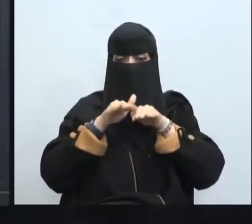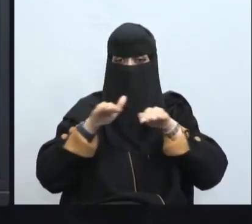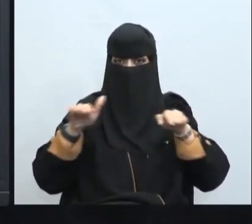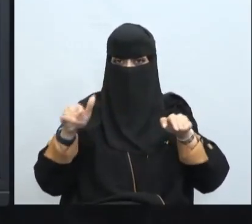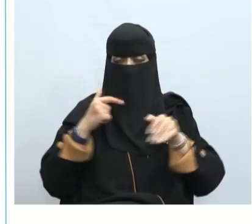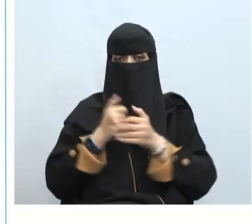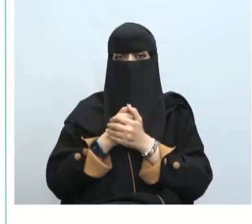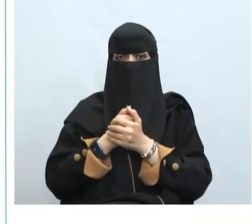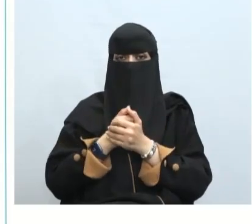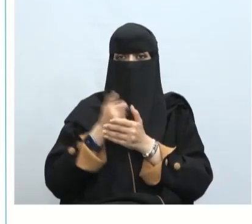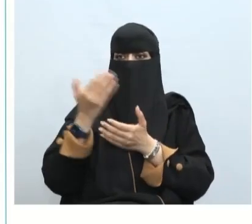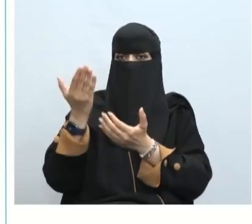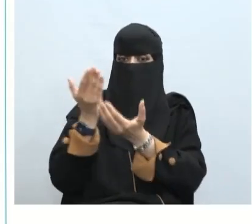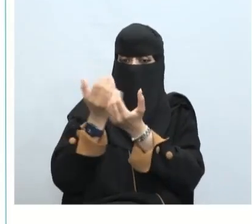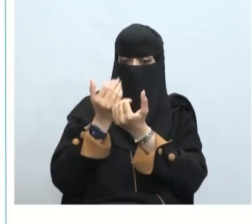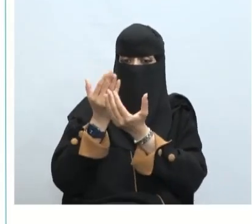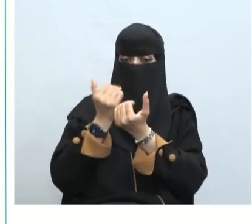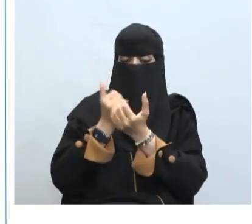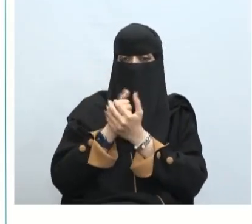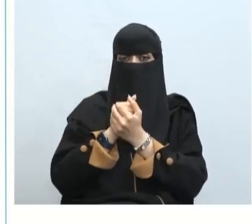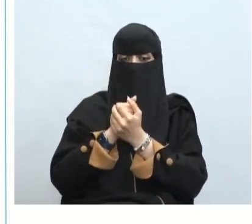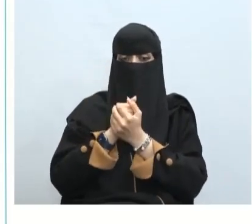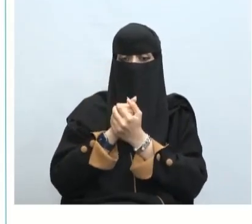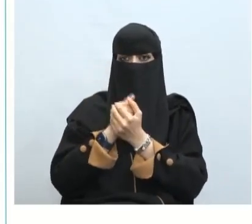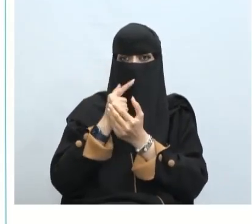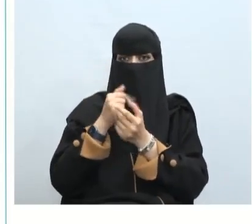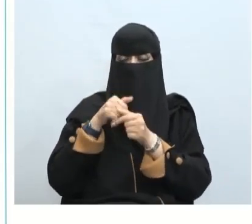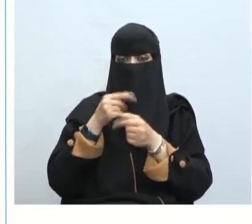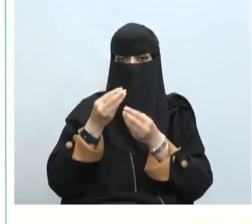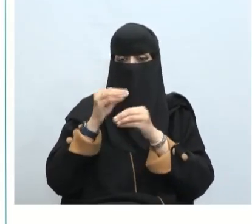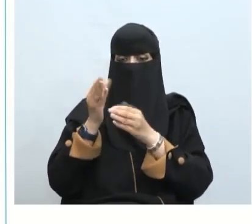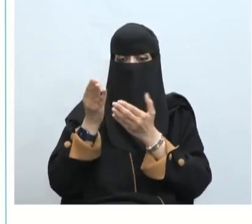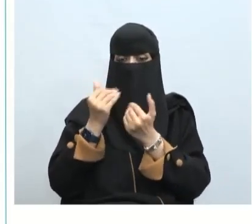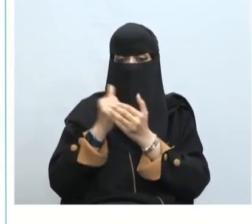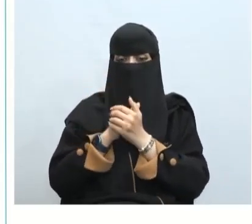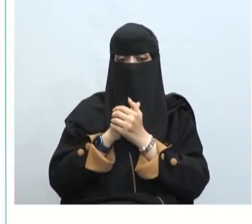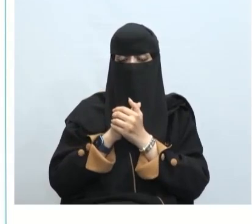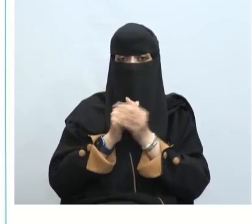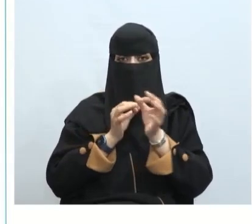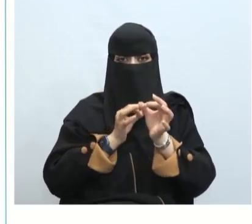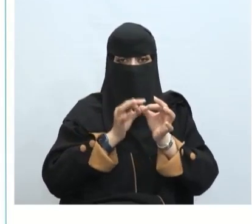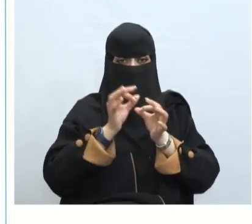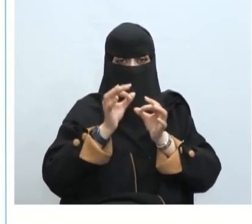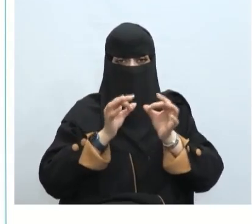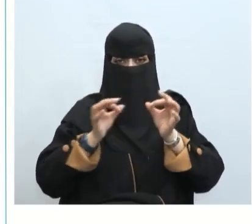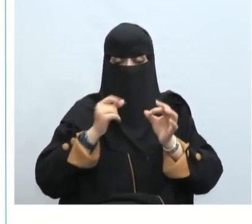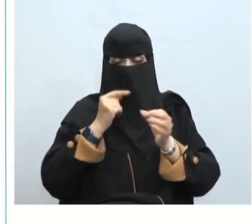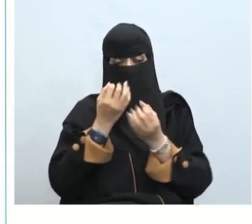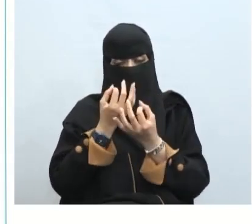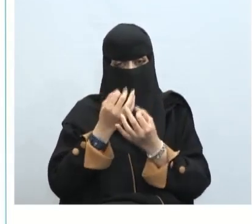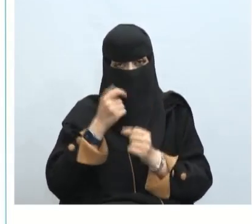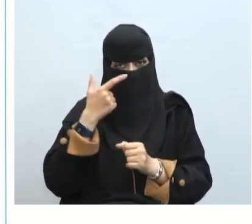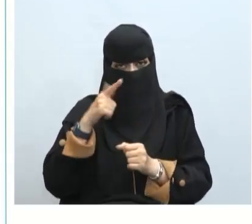الاستقرار اذا صار فيه استقرار زائد الاقتصاد الوطني الموارد كل ما